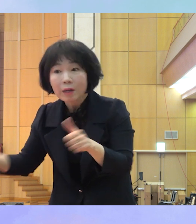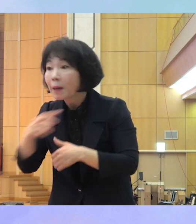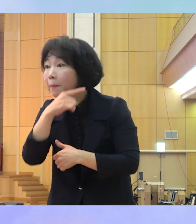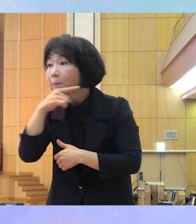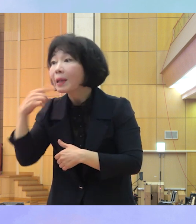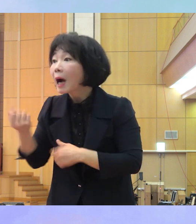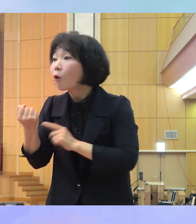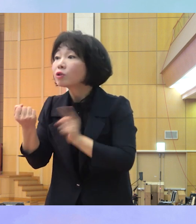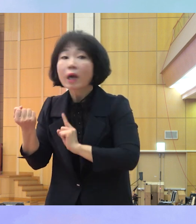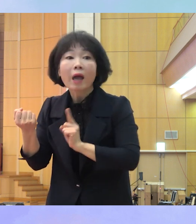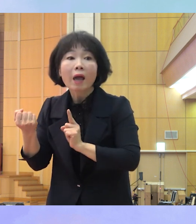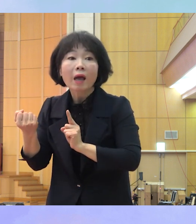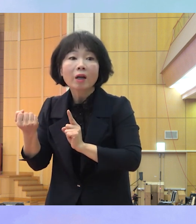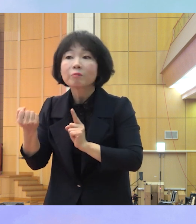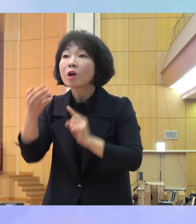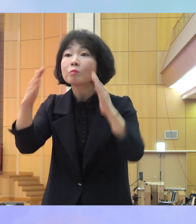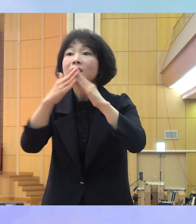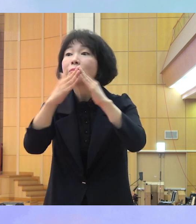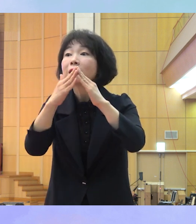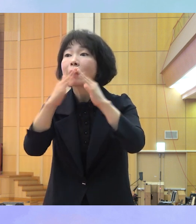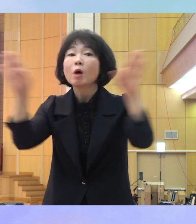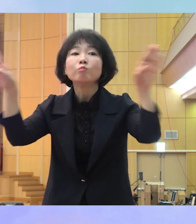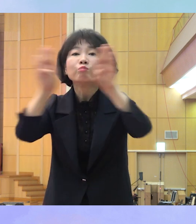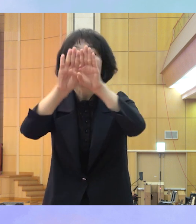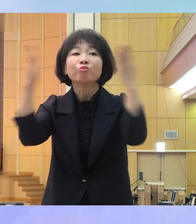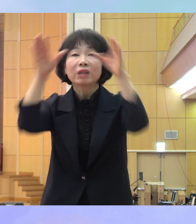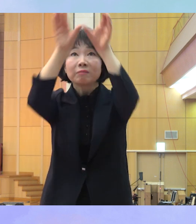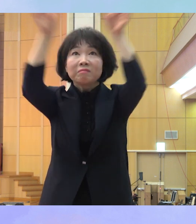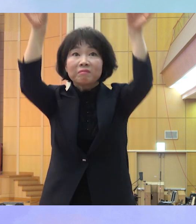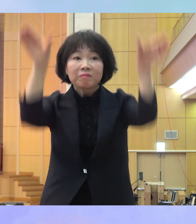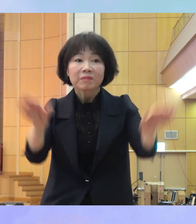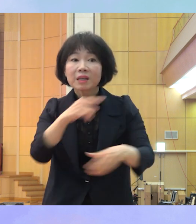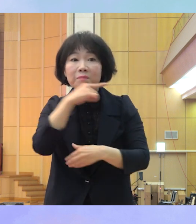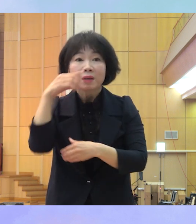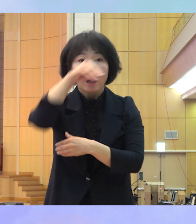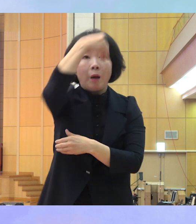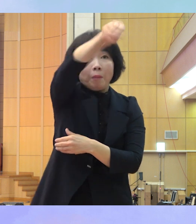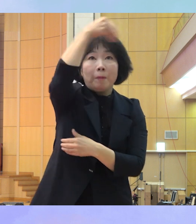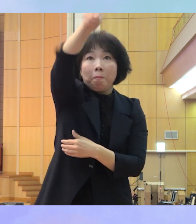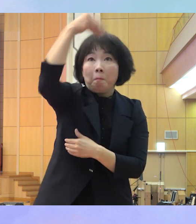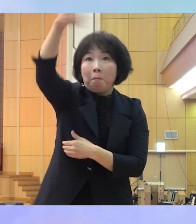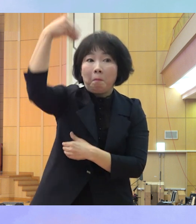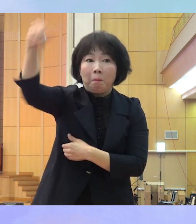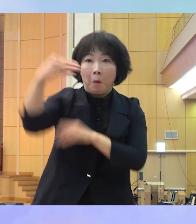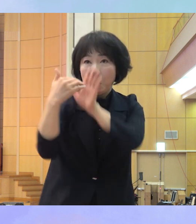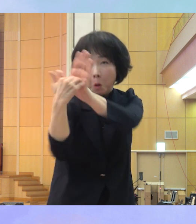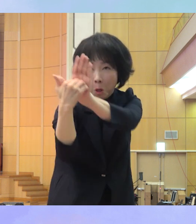않습니다. 그러기 위해서 문설주에 양의 피를 발라놓으라고 한 겁니다.